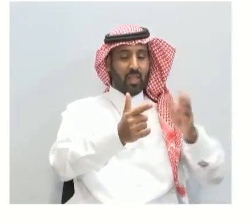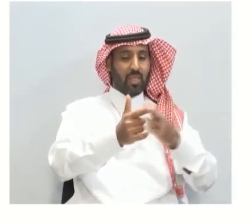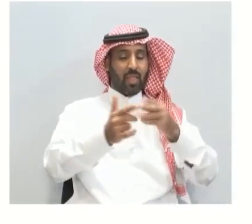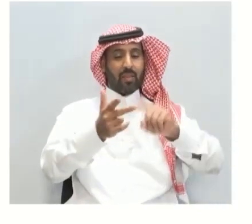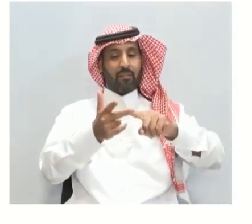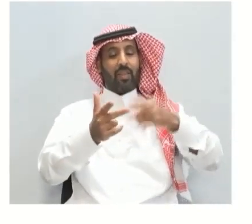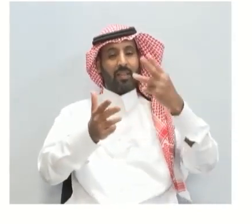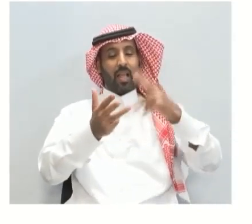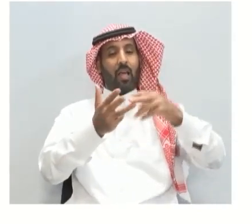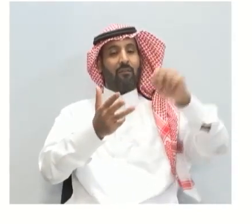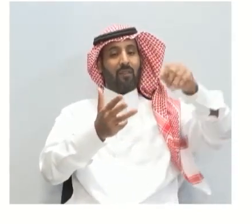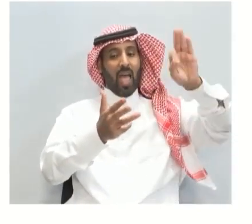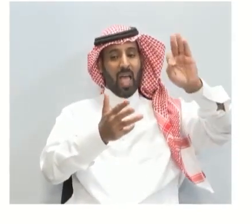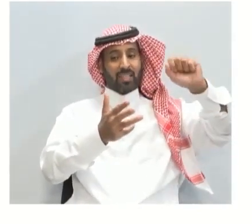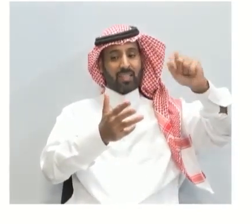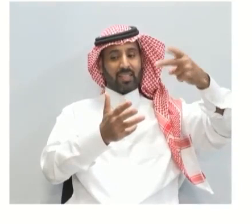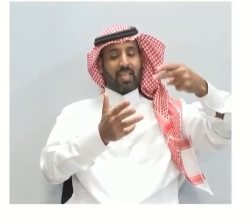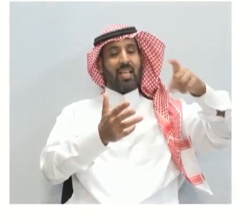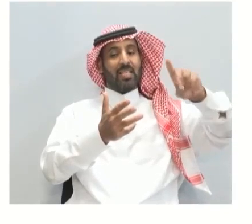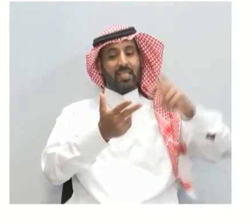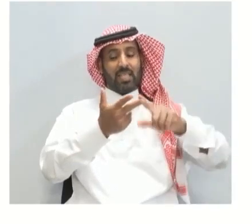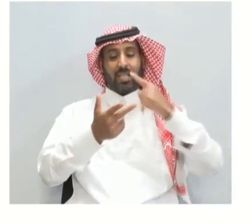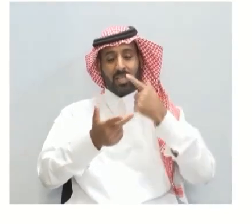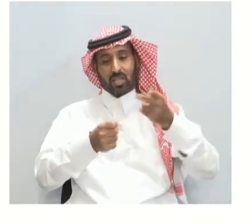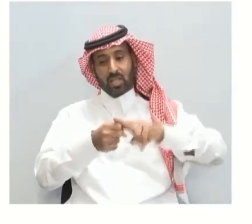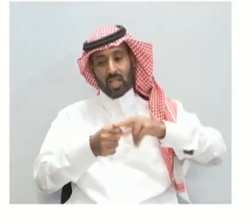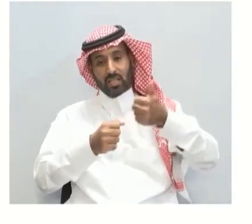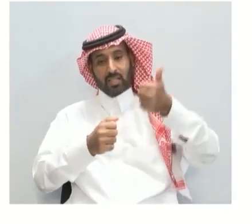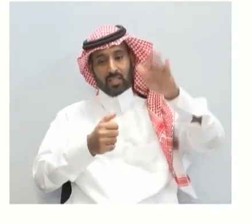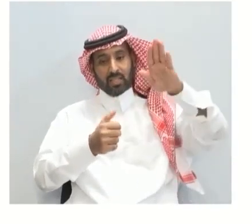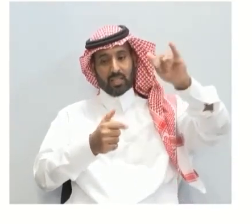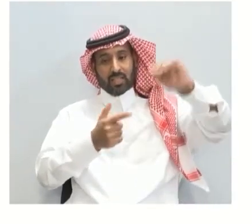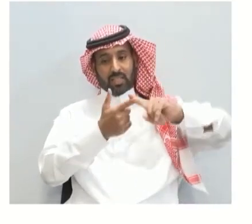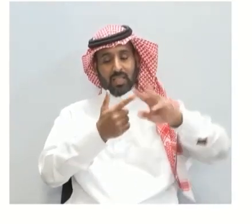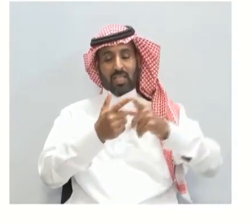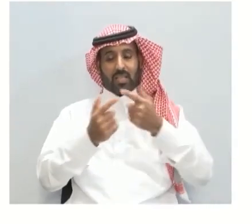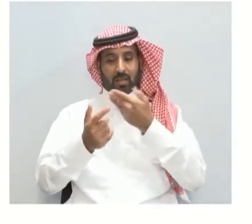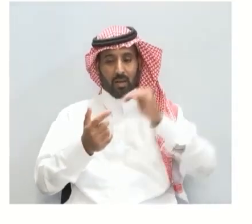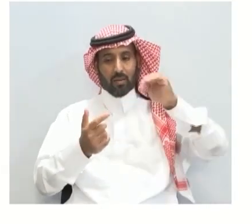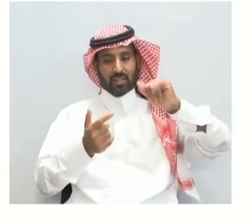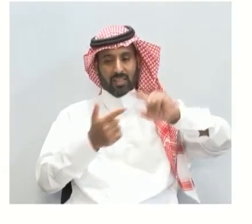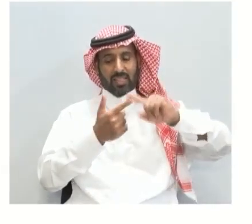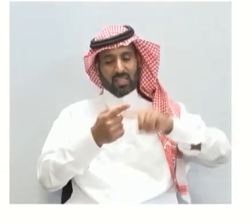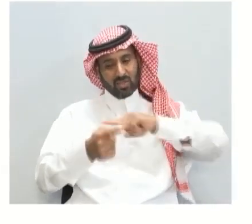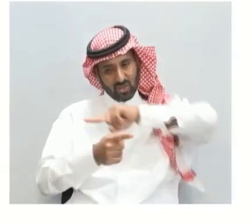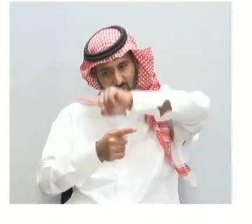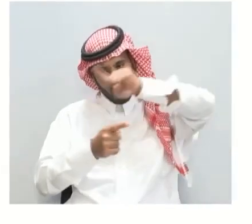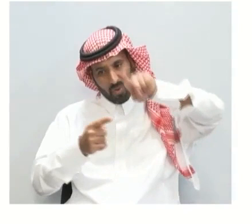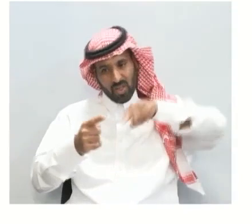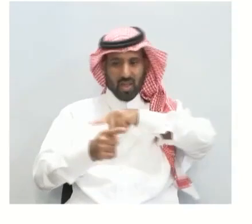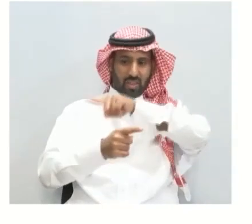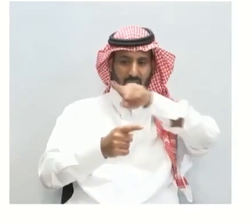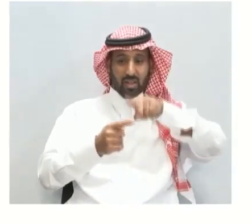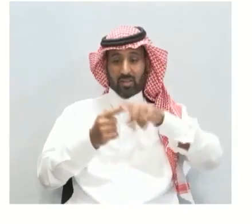ثم يعاد او يتم اعاده تكوين الاستيل كو اي وحمض الستريك لتستمر هذه الحلقه اذا هنا